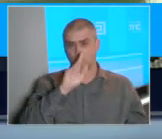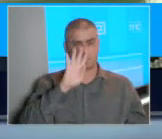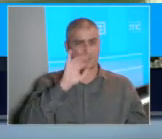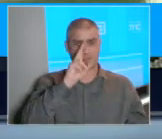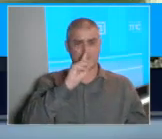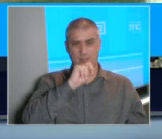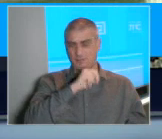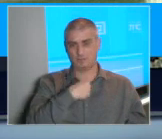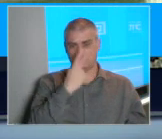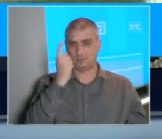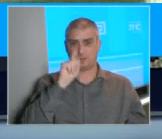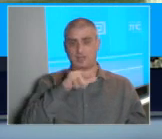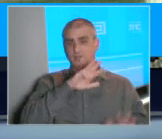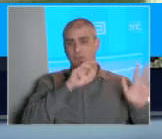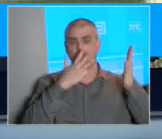רואים